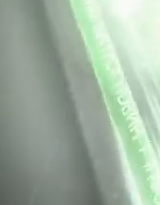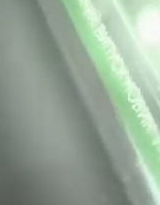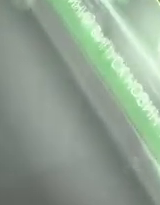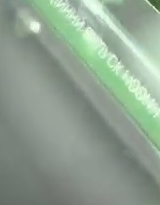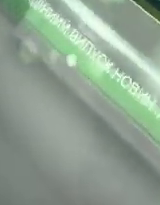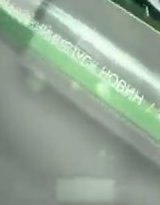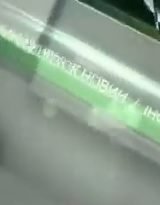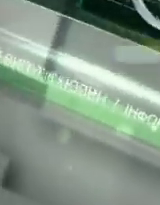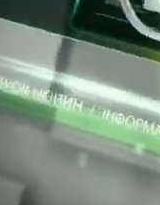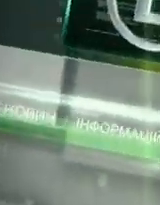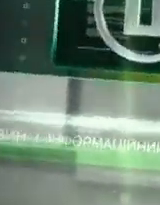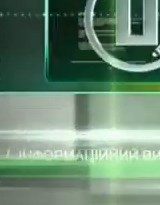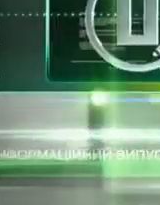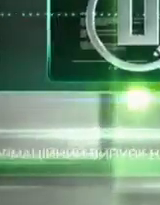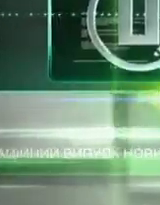Музика